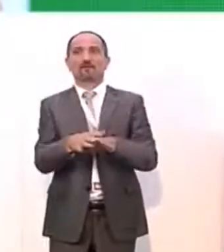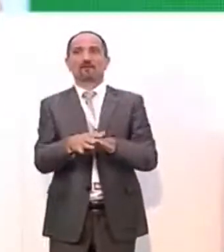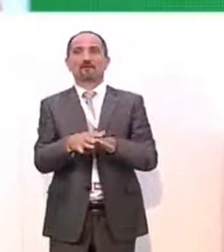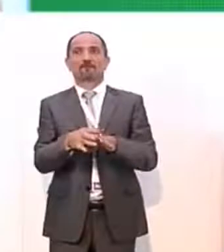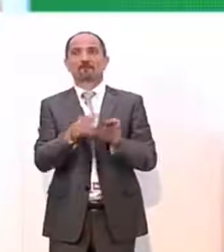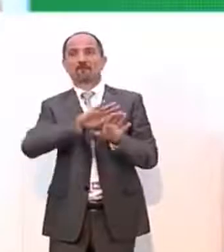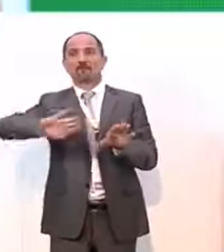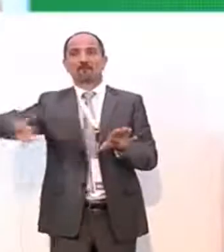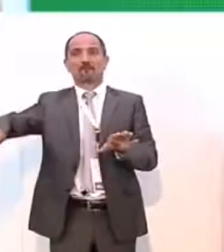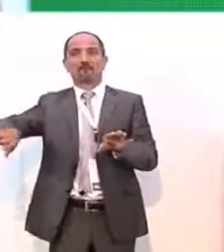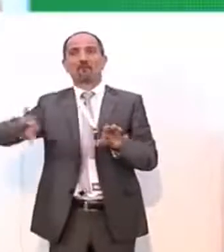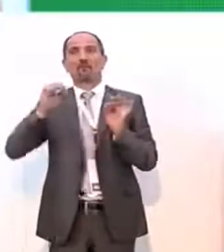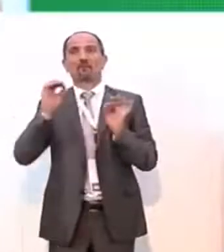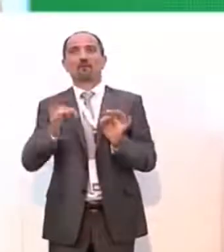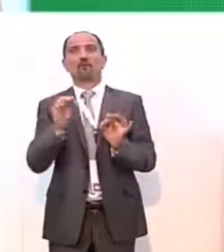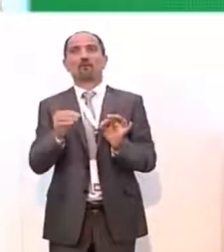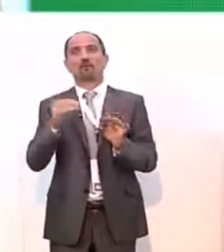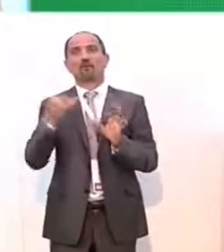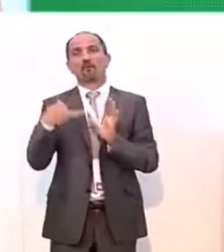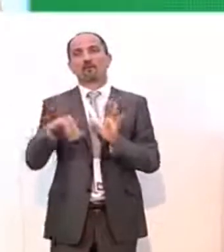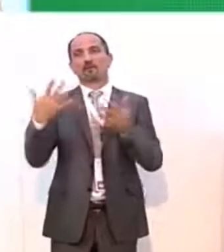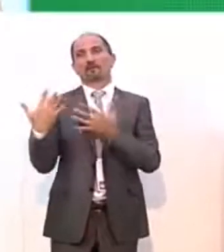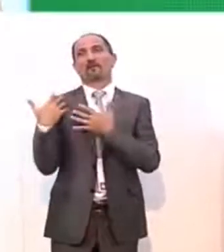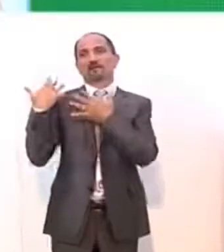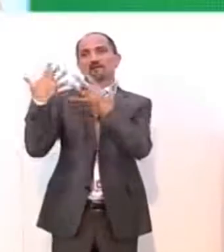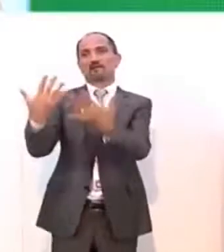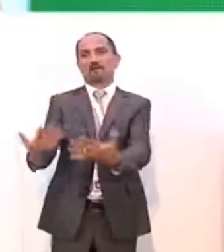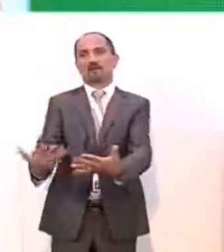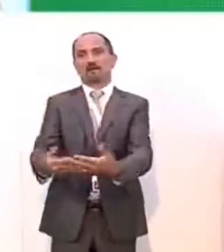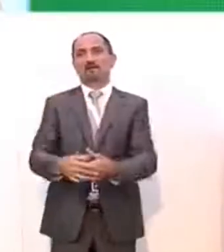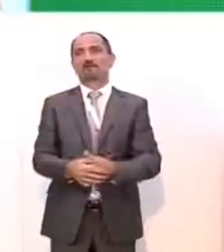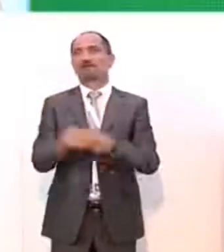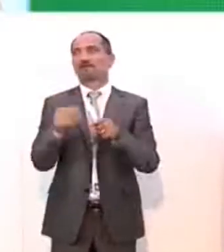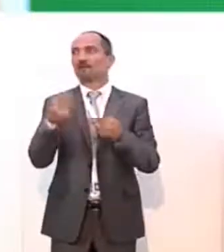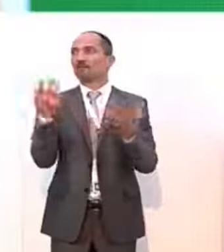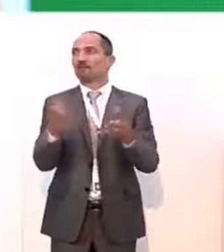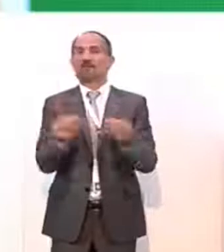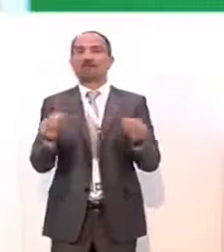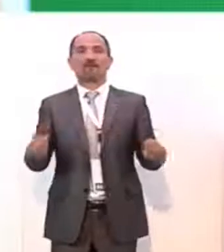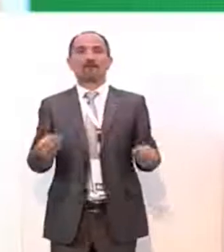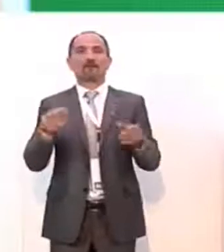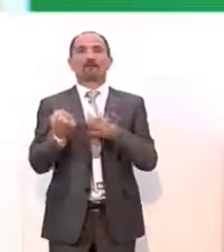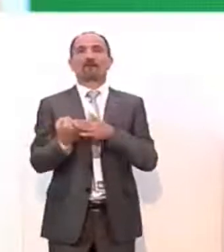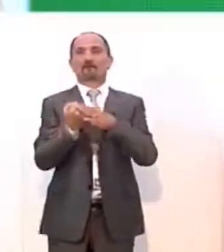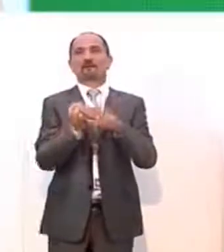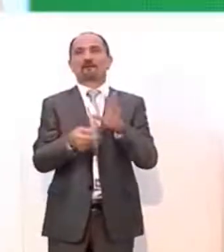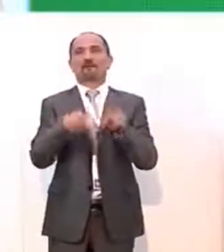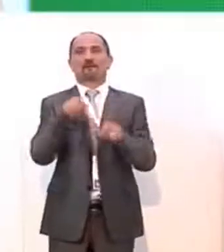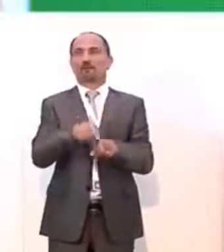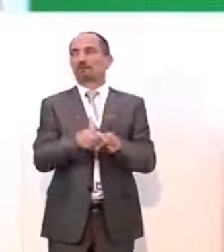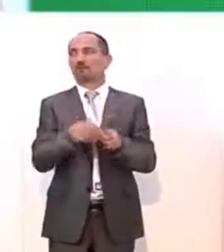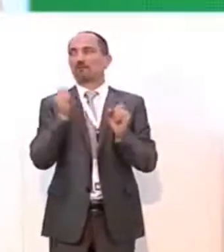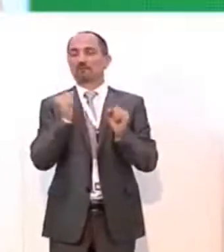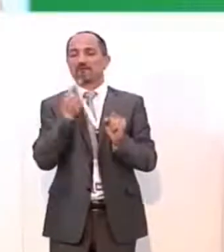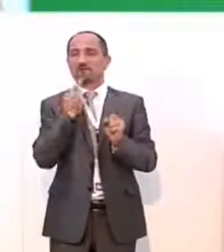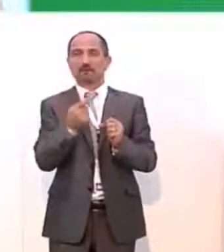che erano state tenute fuori nell'ultimo decennio. Che cosa dobbiamo fare per rafforzare questo? Io credo che noi dobbiamo